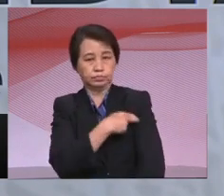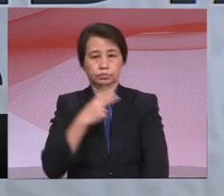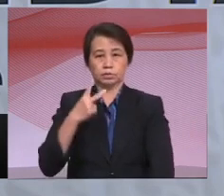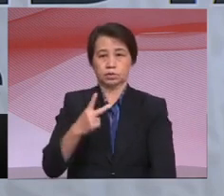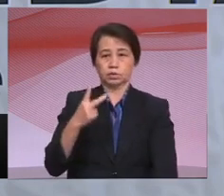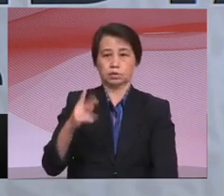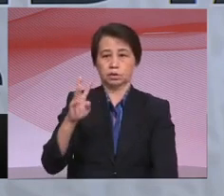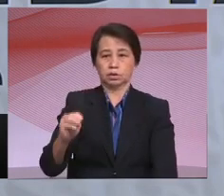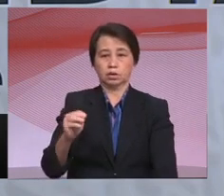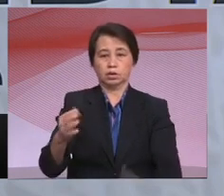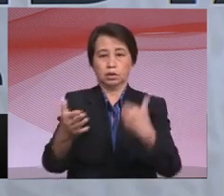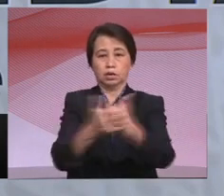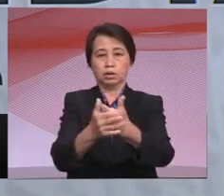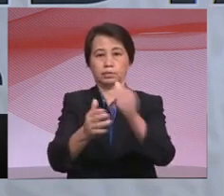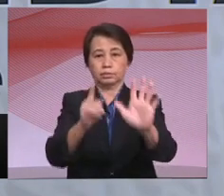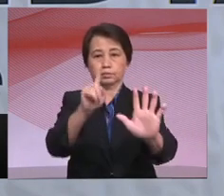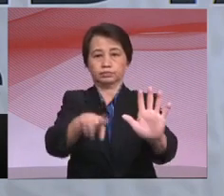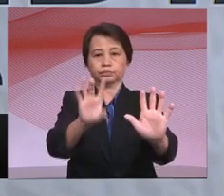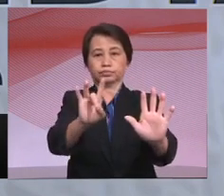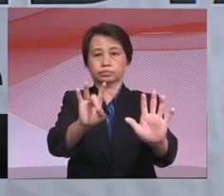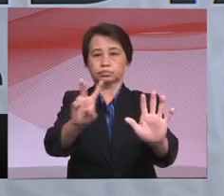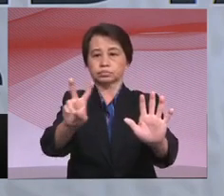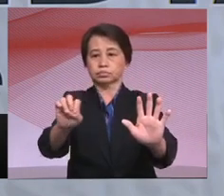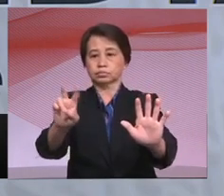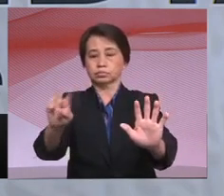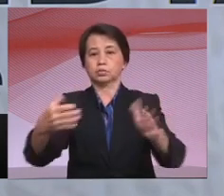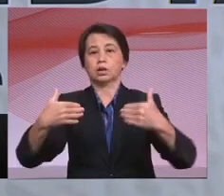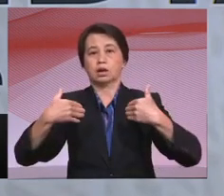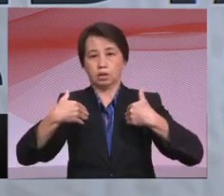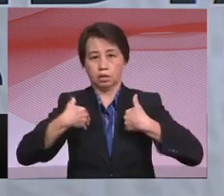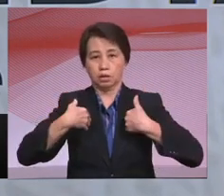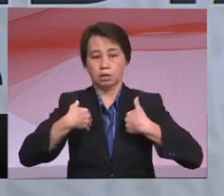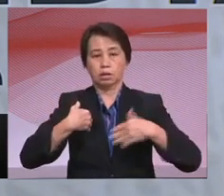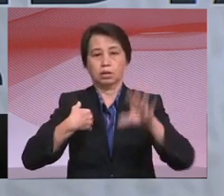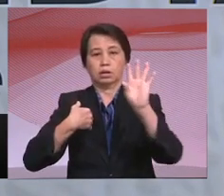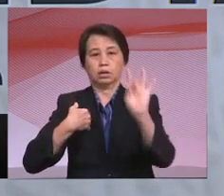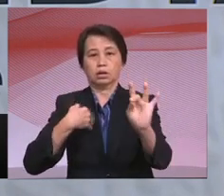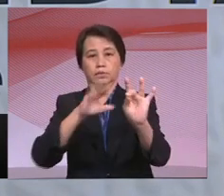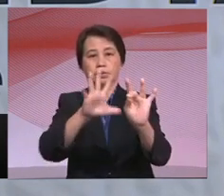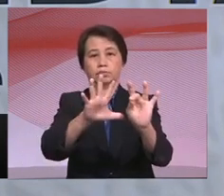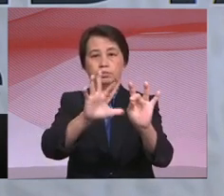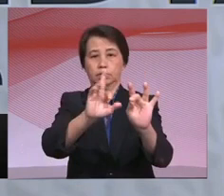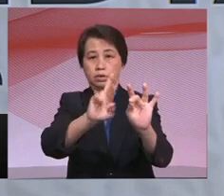Kesihatan sehingga 5 Ogos 2020 adalah sejumlah